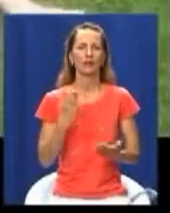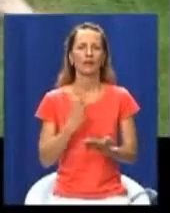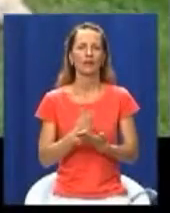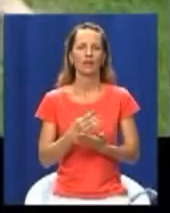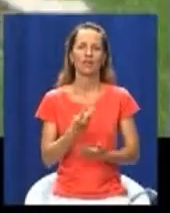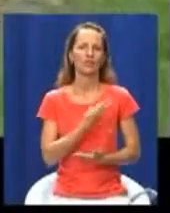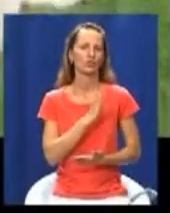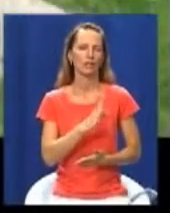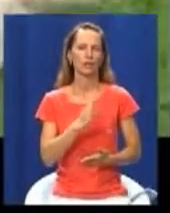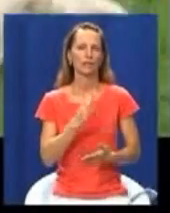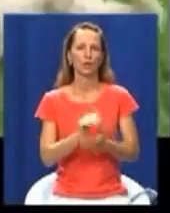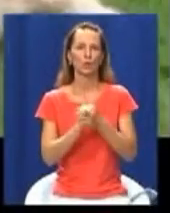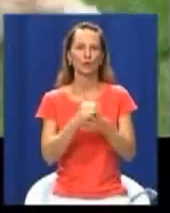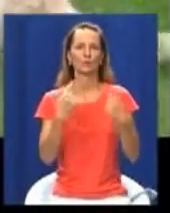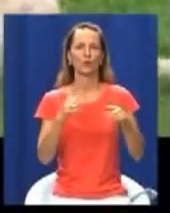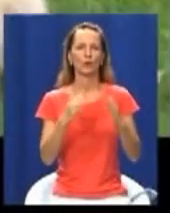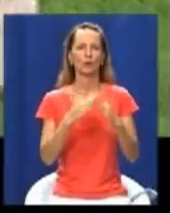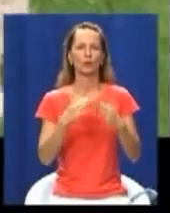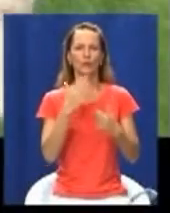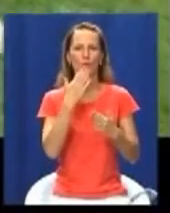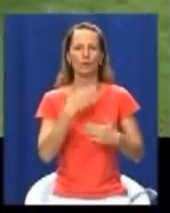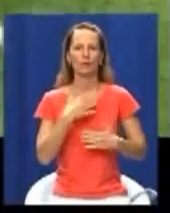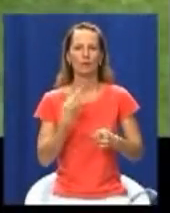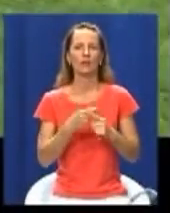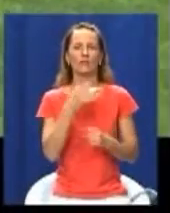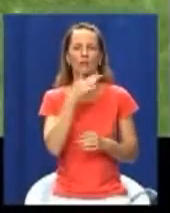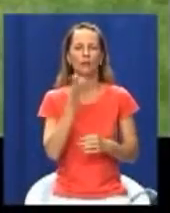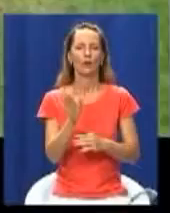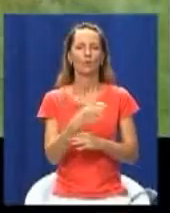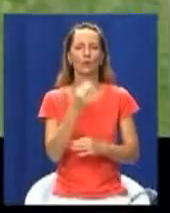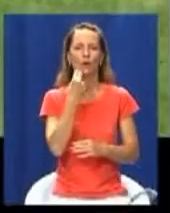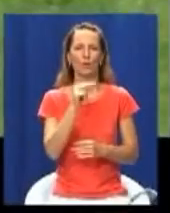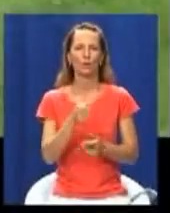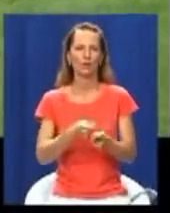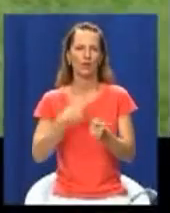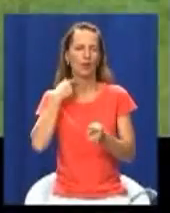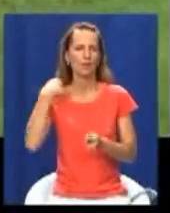іншими домашніми улюбленцями, тому під час прогулянок краще тримати його на повідку.